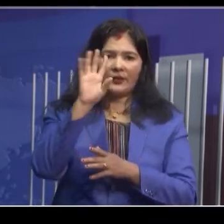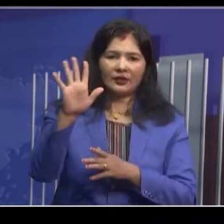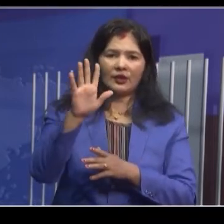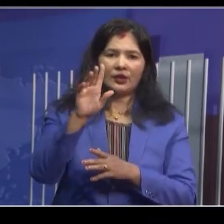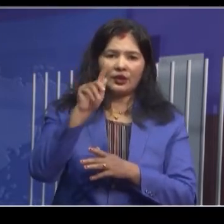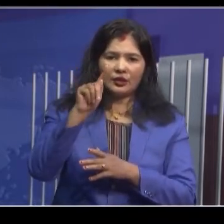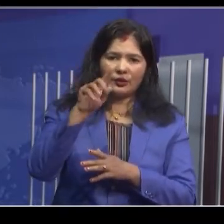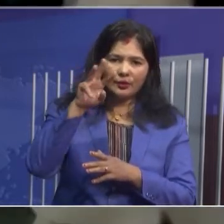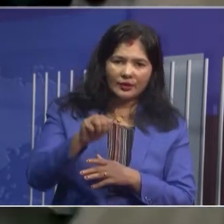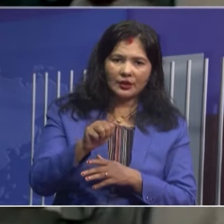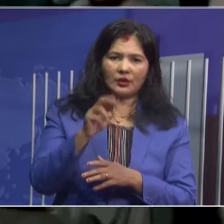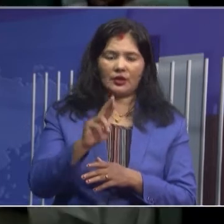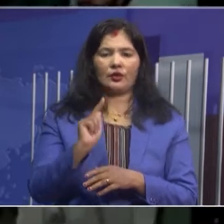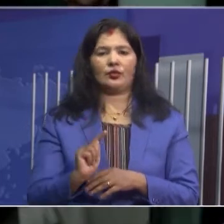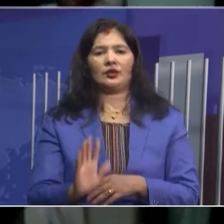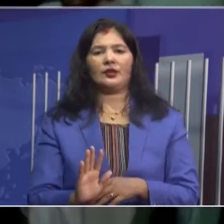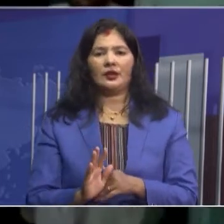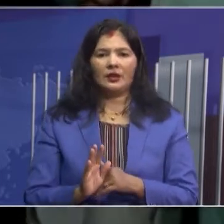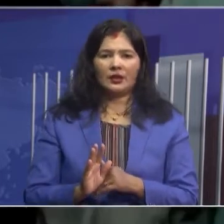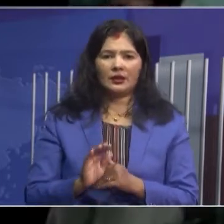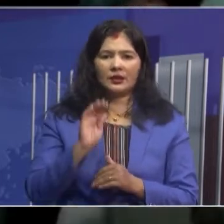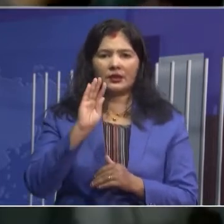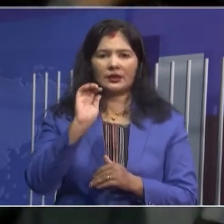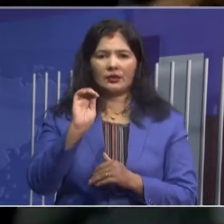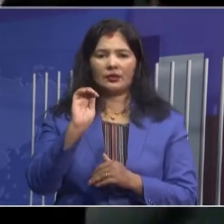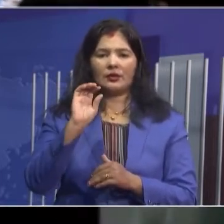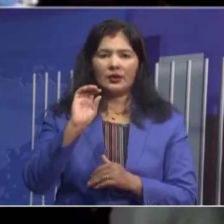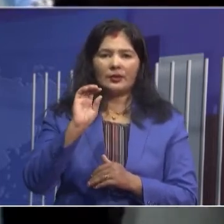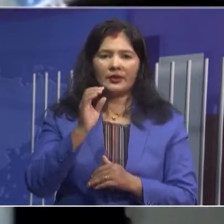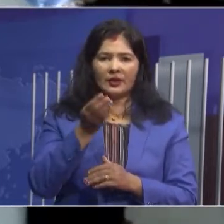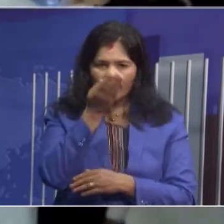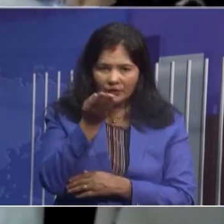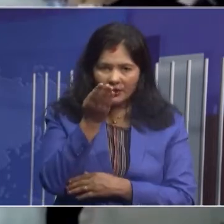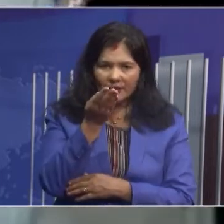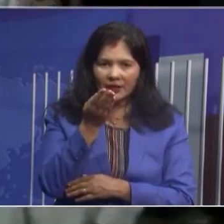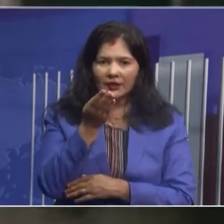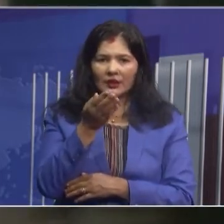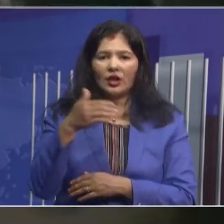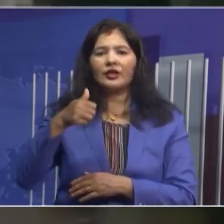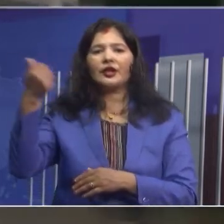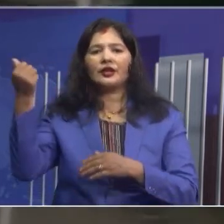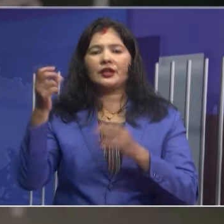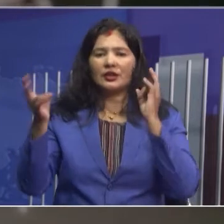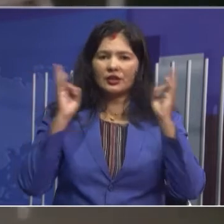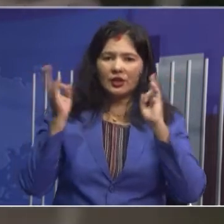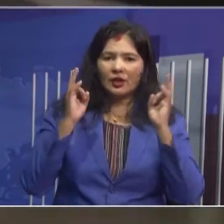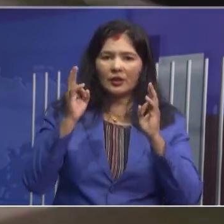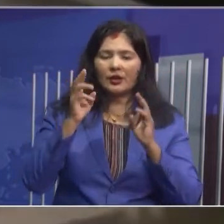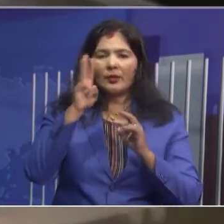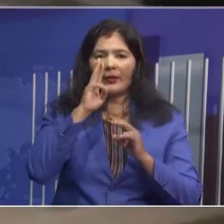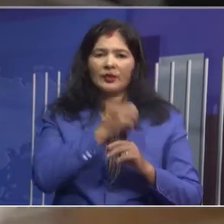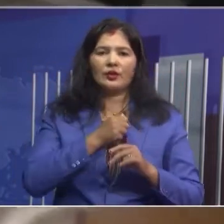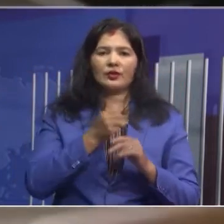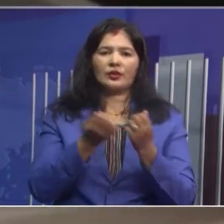छ भूकम्पको झट्का क्वेटा सिब्बी पिसिन मुस्लिमबाग चमन लगायतका अन्य सहरमा पनि महसुस गरिएको